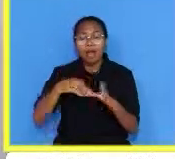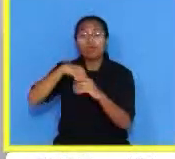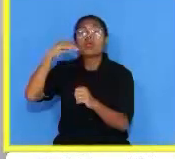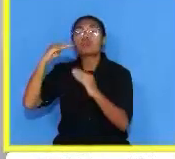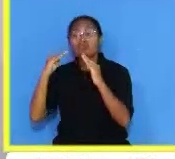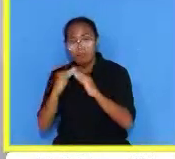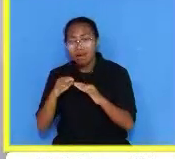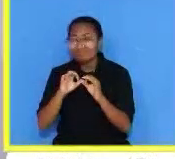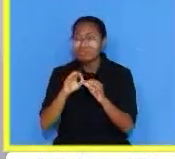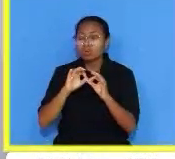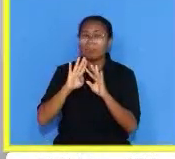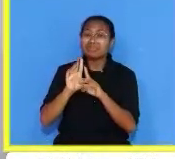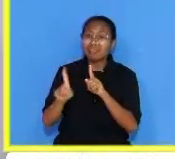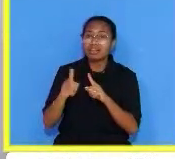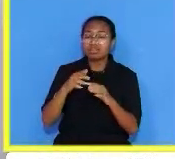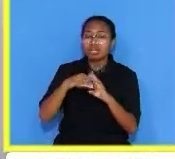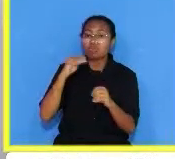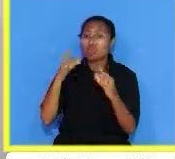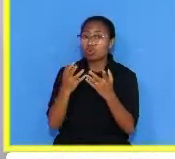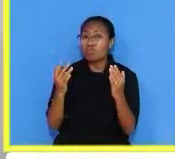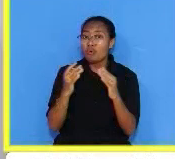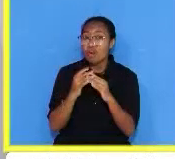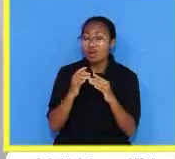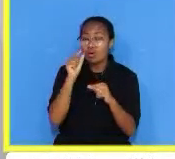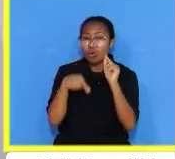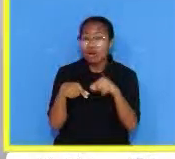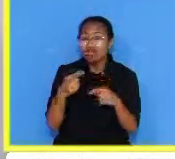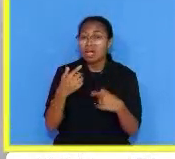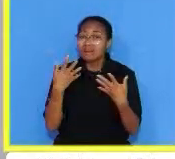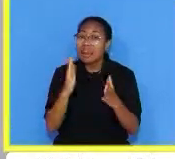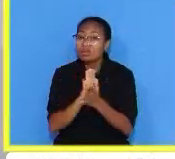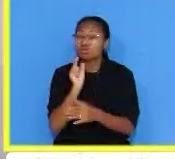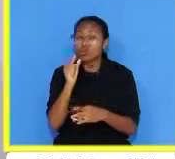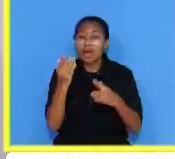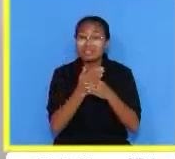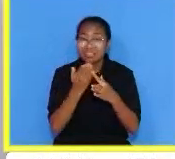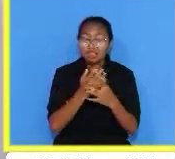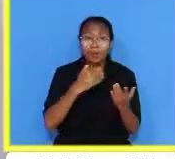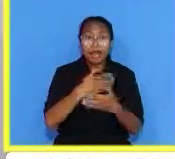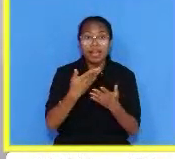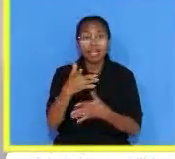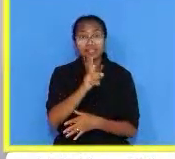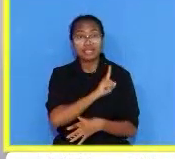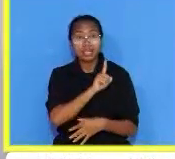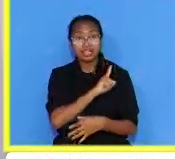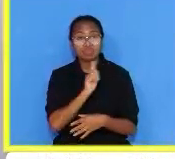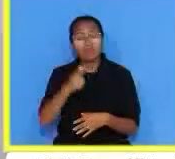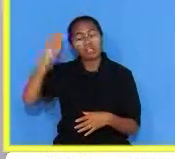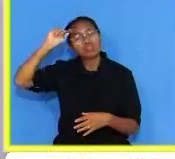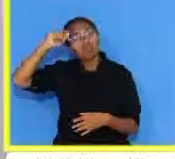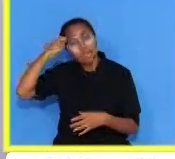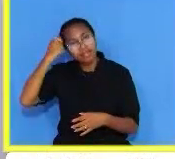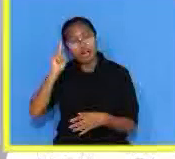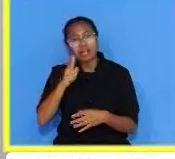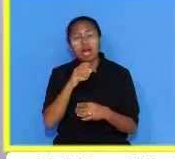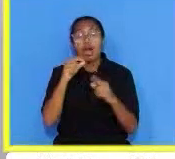dan menghindar dari kerumunan, dan untuk mengakses pelayanan sendiri juga mereka makin kesulitan karena